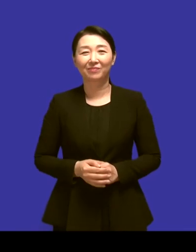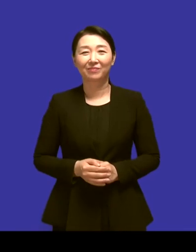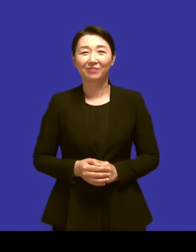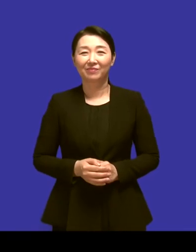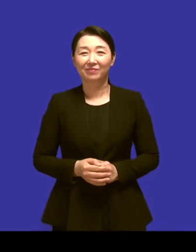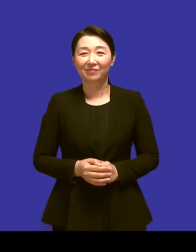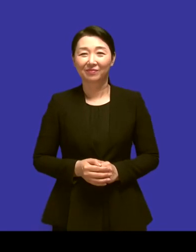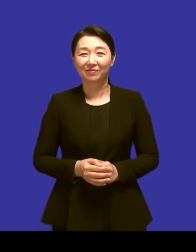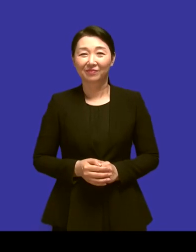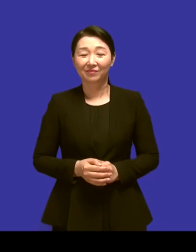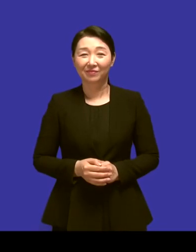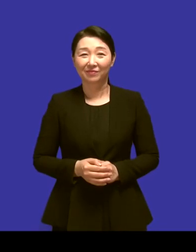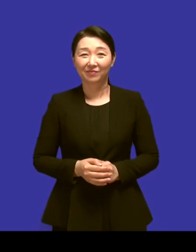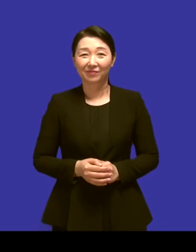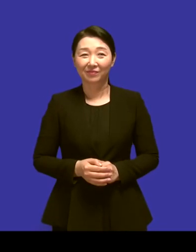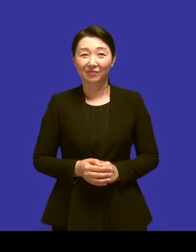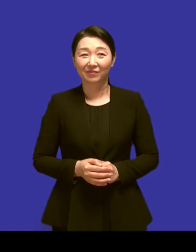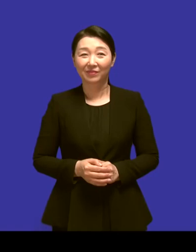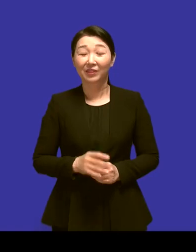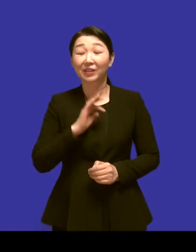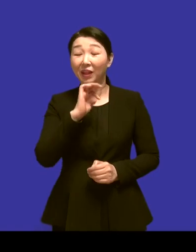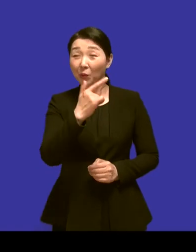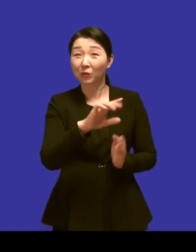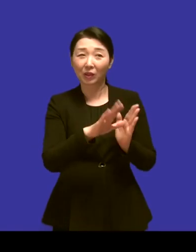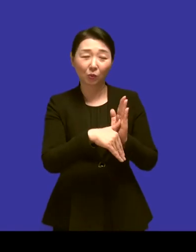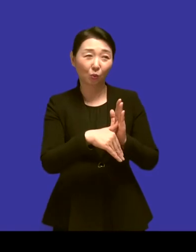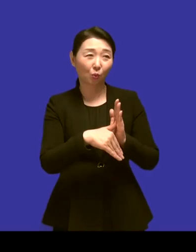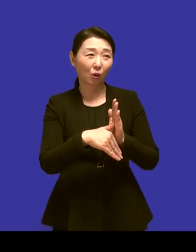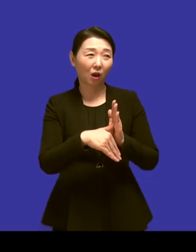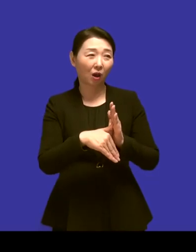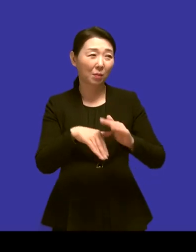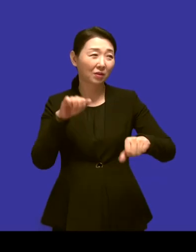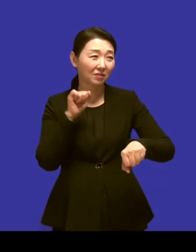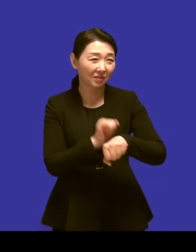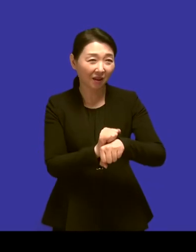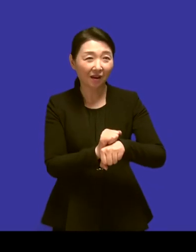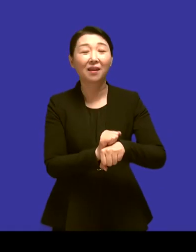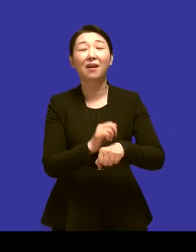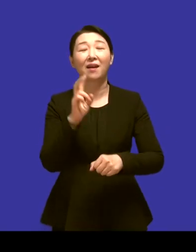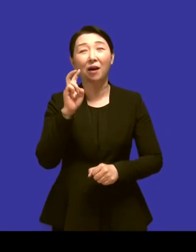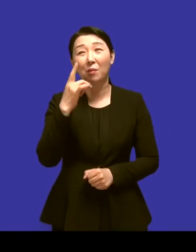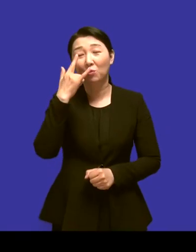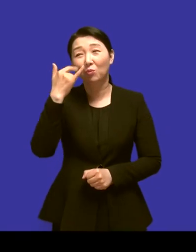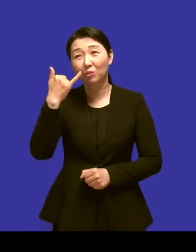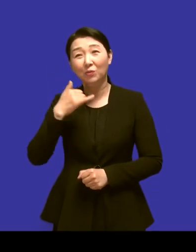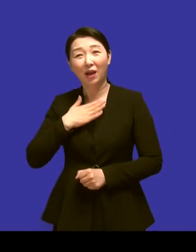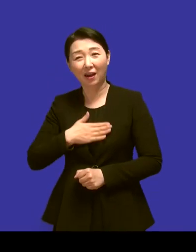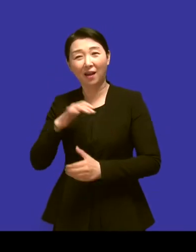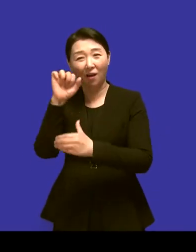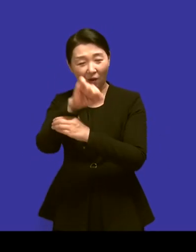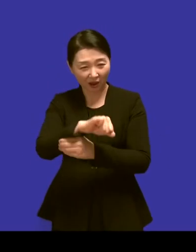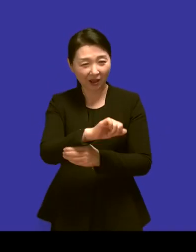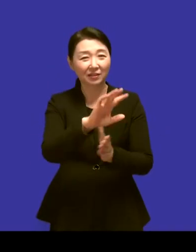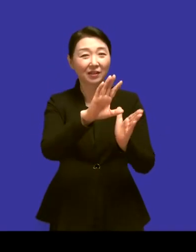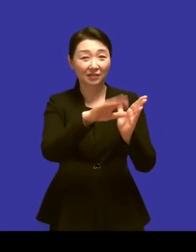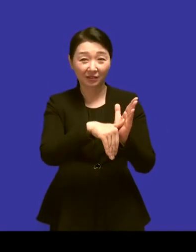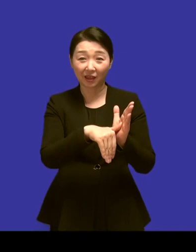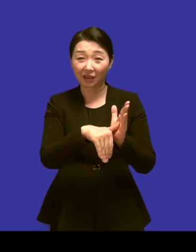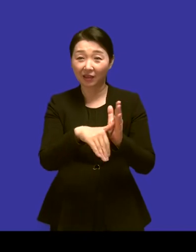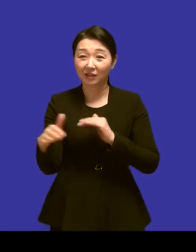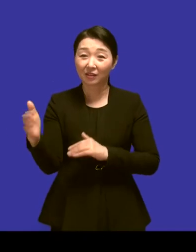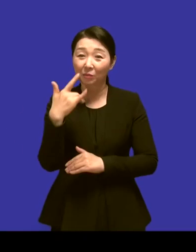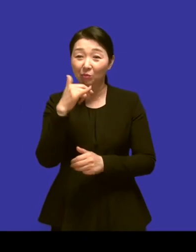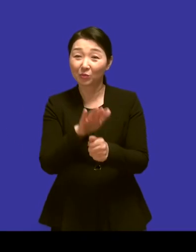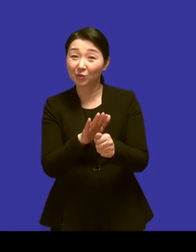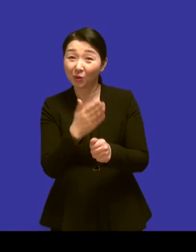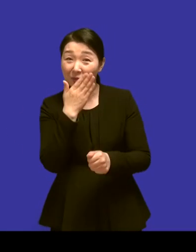그 당시에도 실력이 어마어마했을 거고 아, 네. 네. 부모님도 아셨을 것 같고 아. 허락을 딱 해줬을 때 그때부터 좀 이렇게 좀